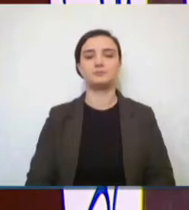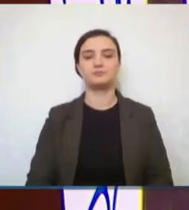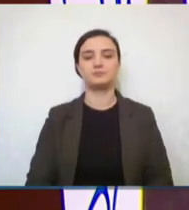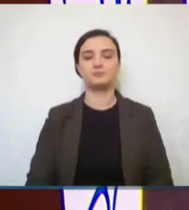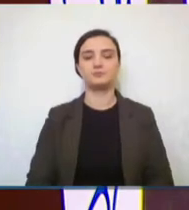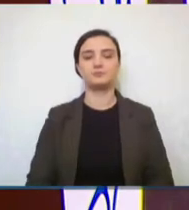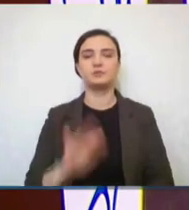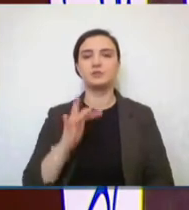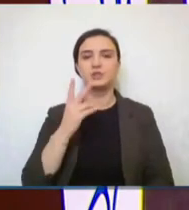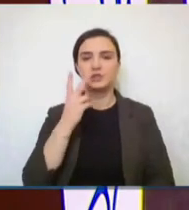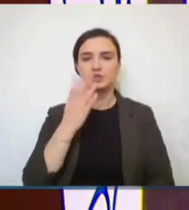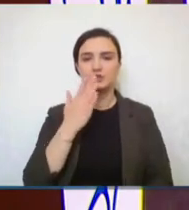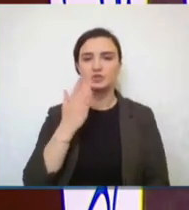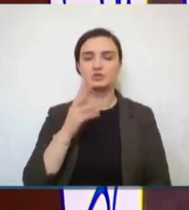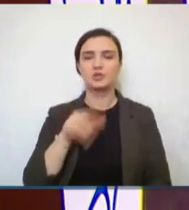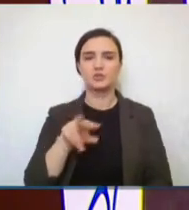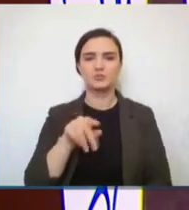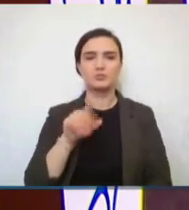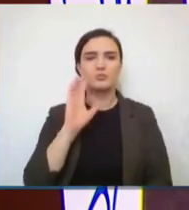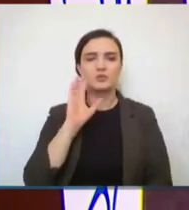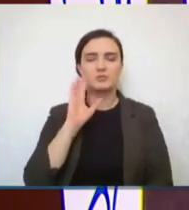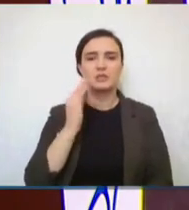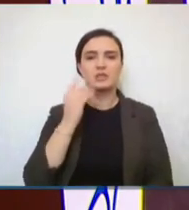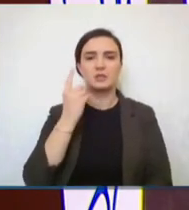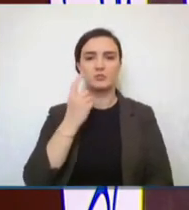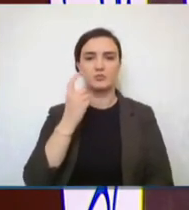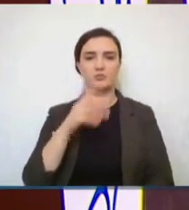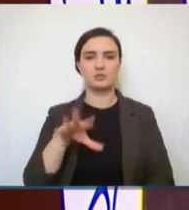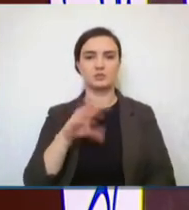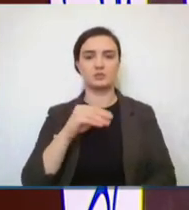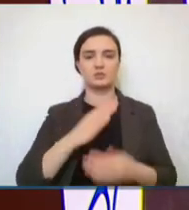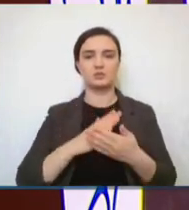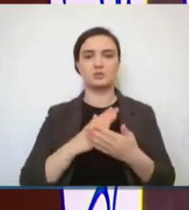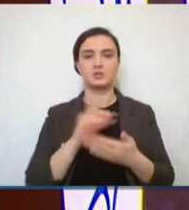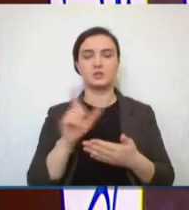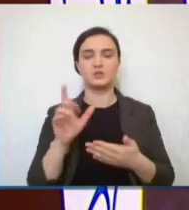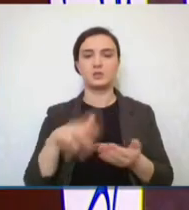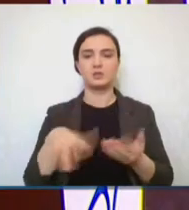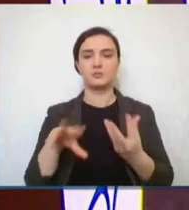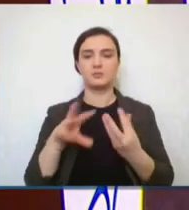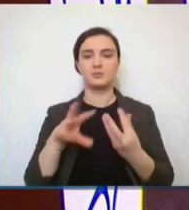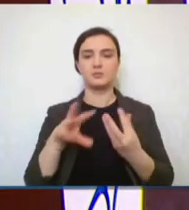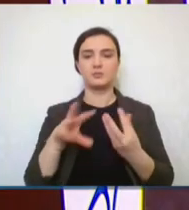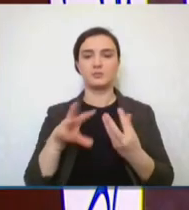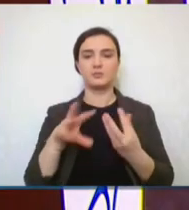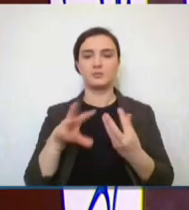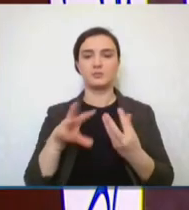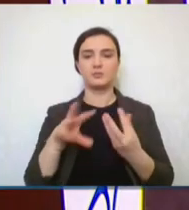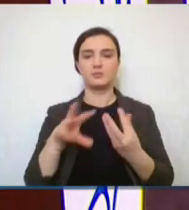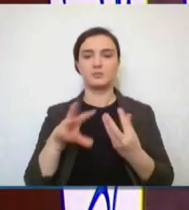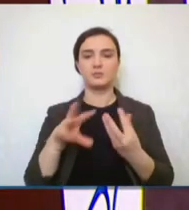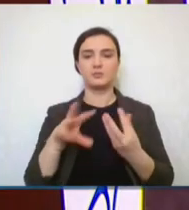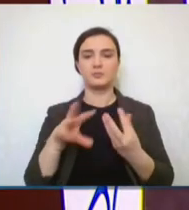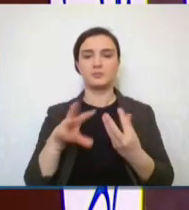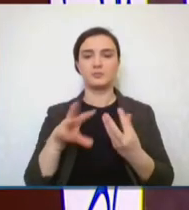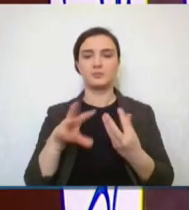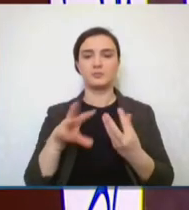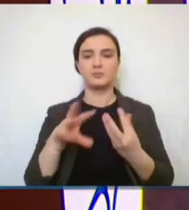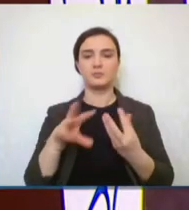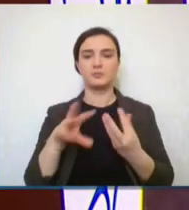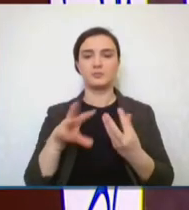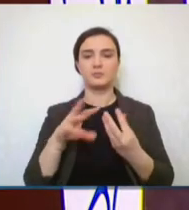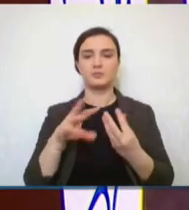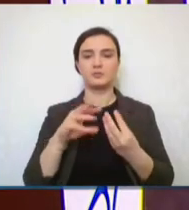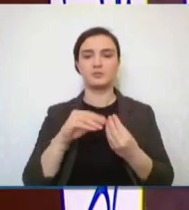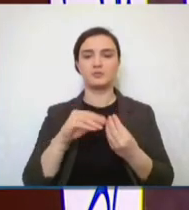სიმპტომებით მოსმენილი ინფორმაციით ხდება ადამიანების ცოტა არ იყოს უფრო მეტად შეშინება, ვიდრე ეს ან